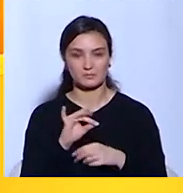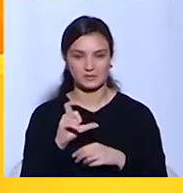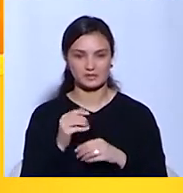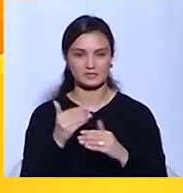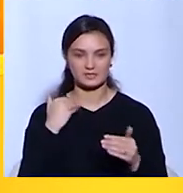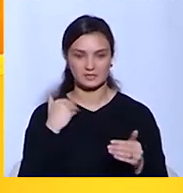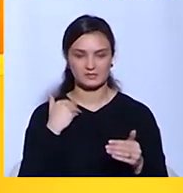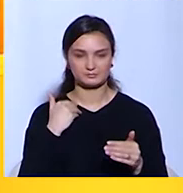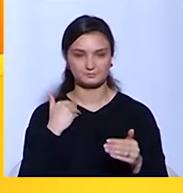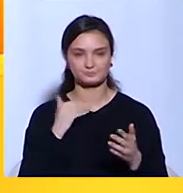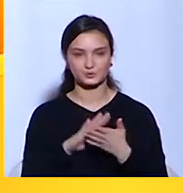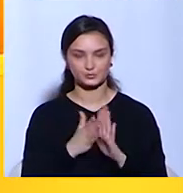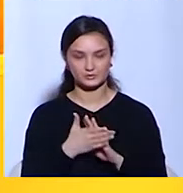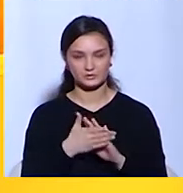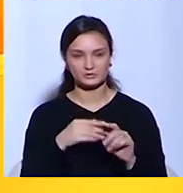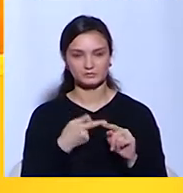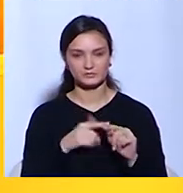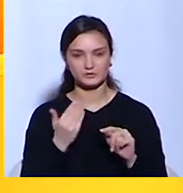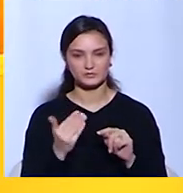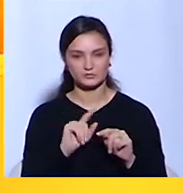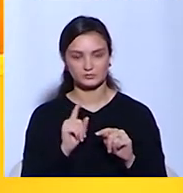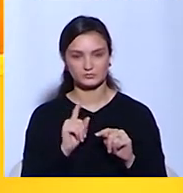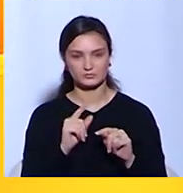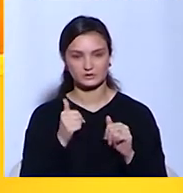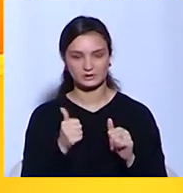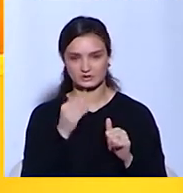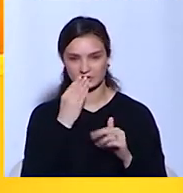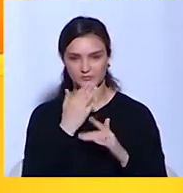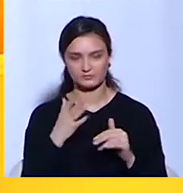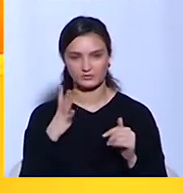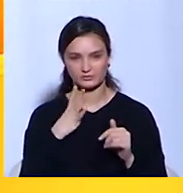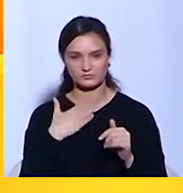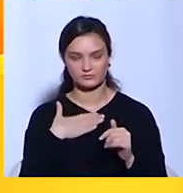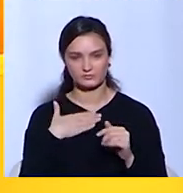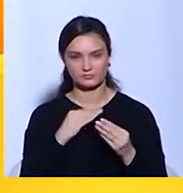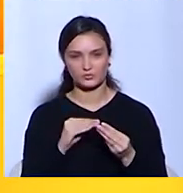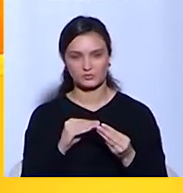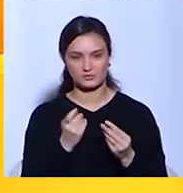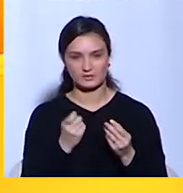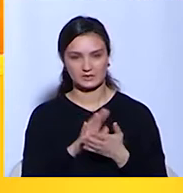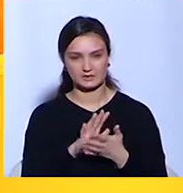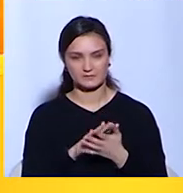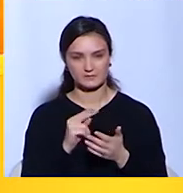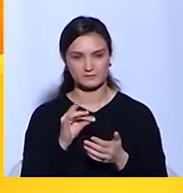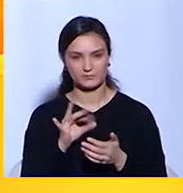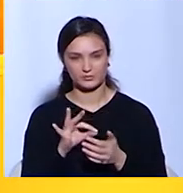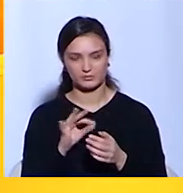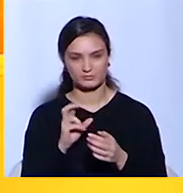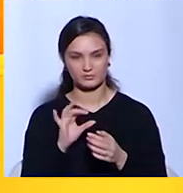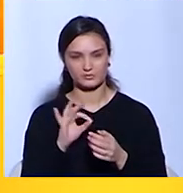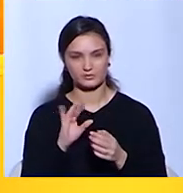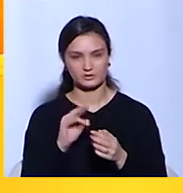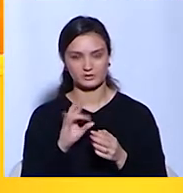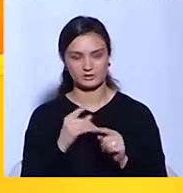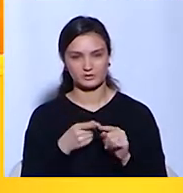წინა პირობა იმისათვის, რომ კარგი საკვები ჰქონდეთ ჩვენს მეგობარ ბაქტერიებს. პრობიოტიკი